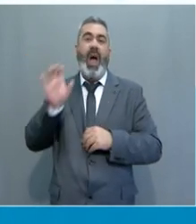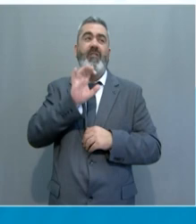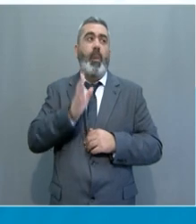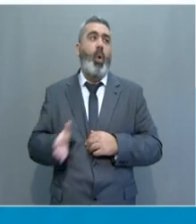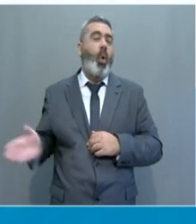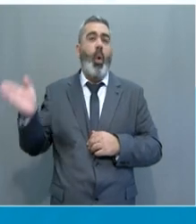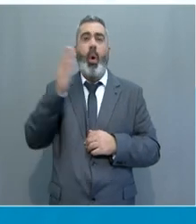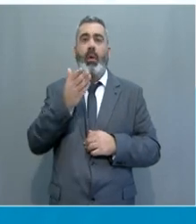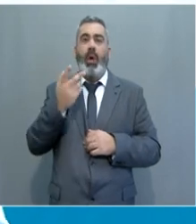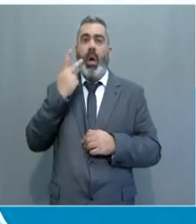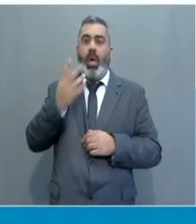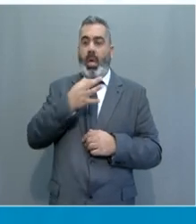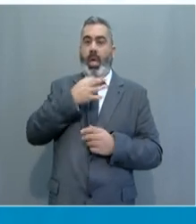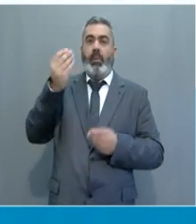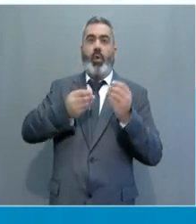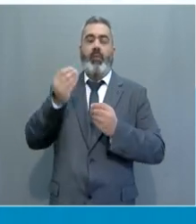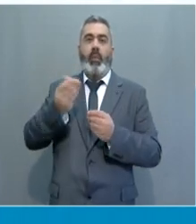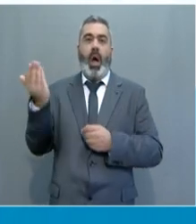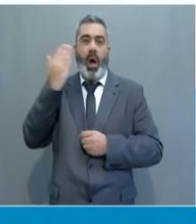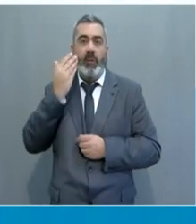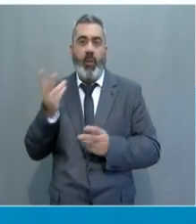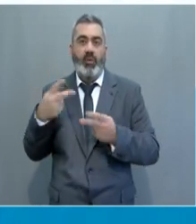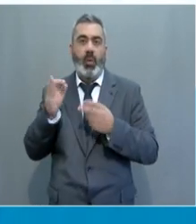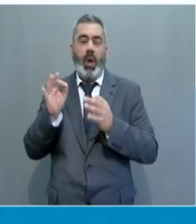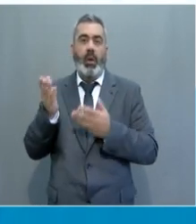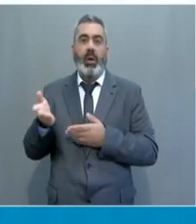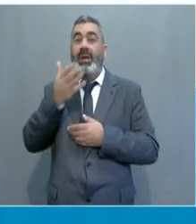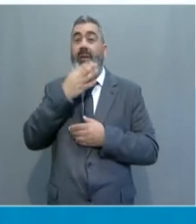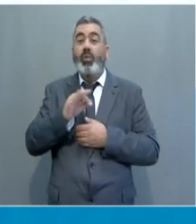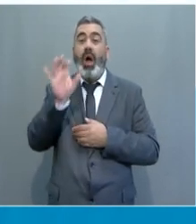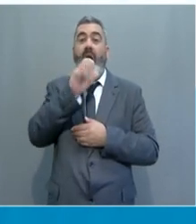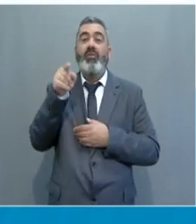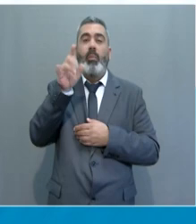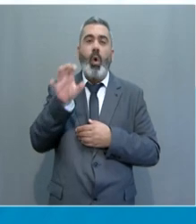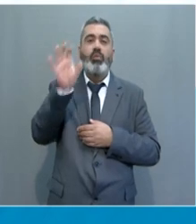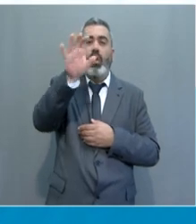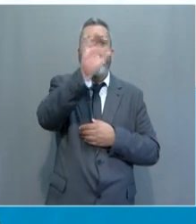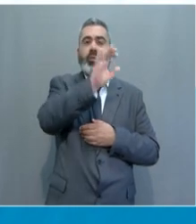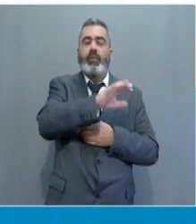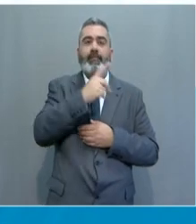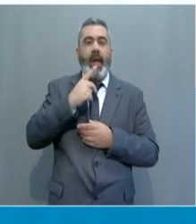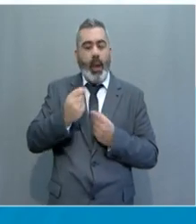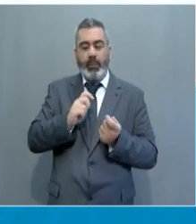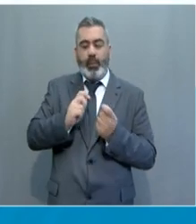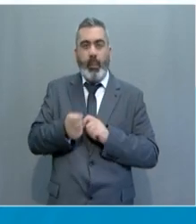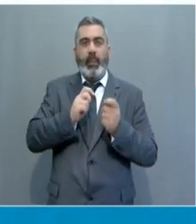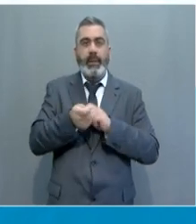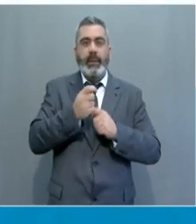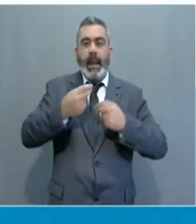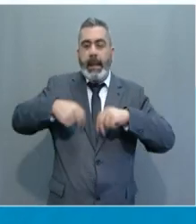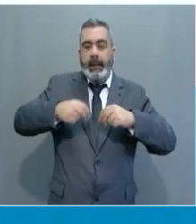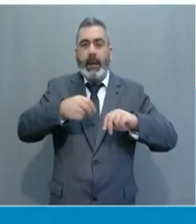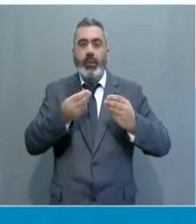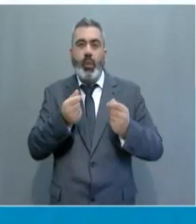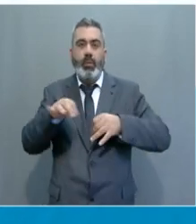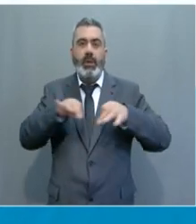όχι μόνο για την Ελλάδα. Γι' αυτό και όλες οι ευρωπαϊκές χώρες προχωρούν σε κάποιες μικρές τροποποιήσεις των σχεδίων